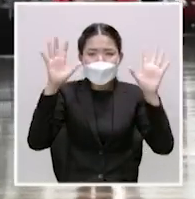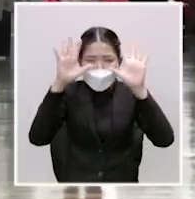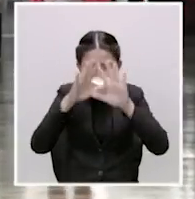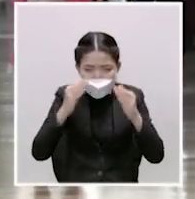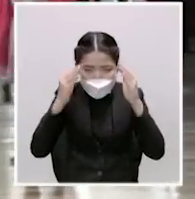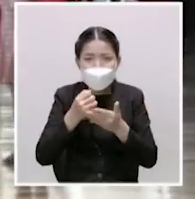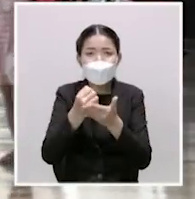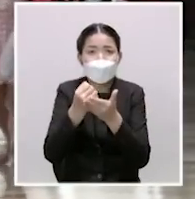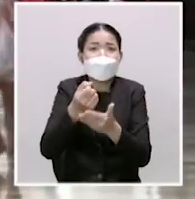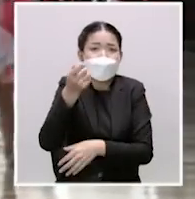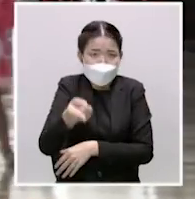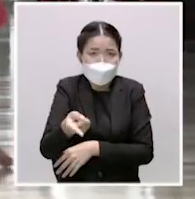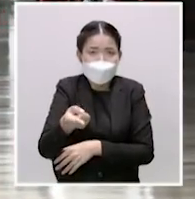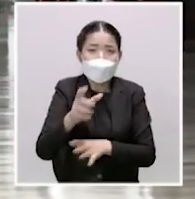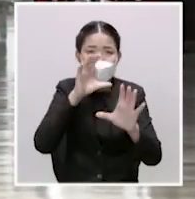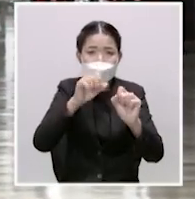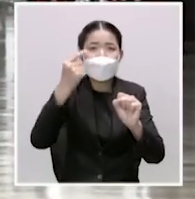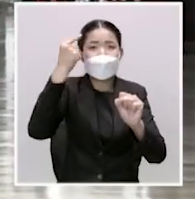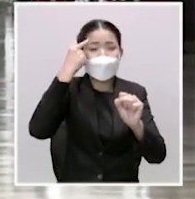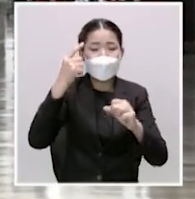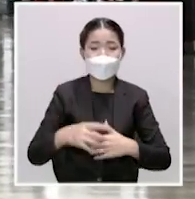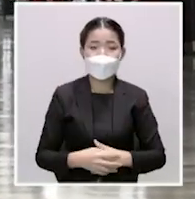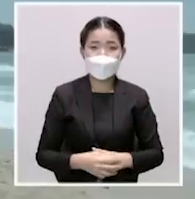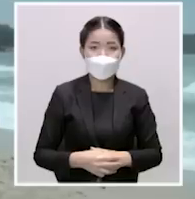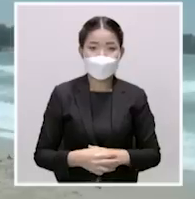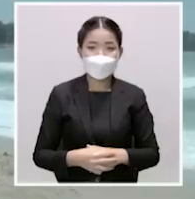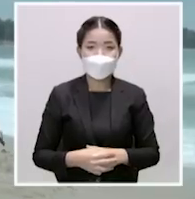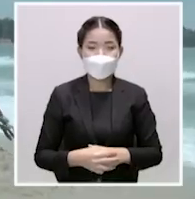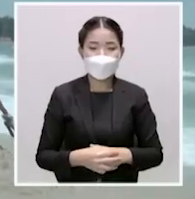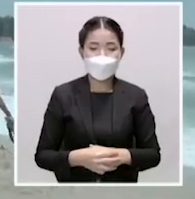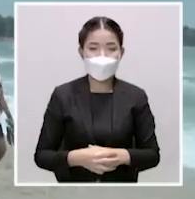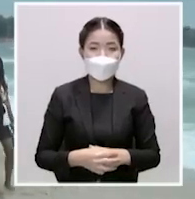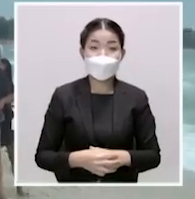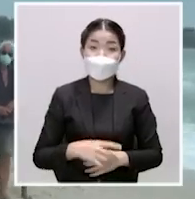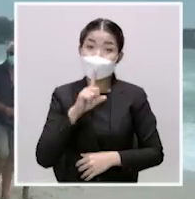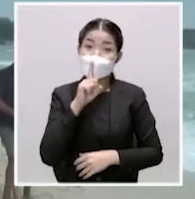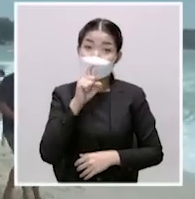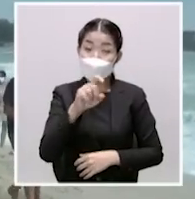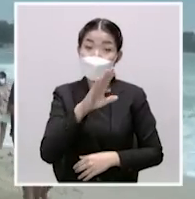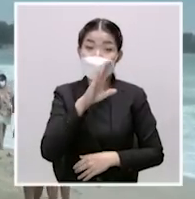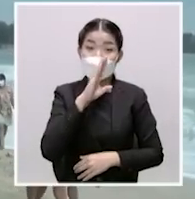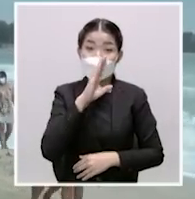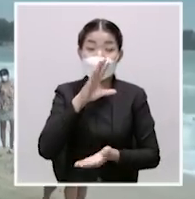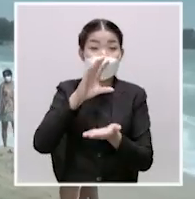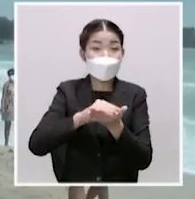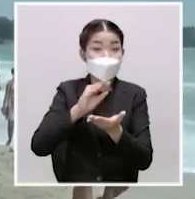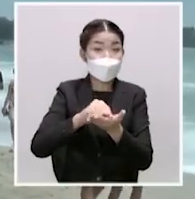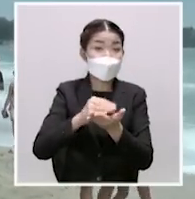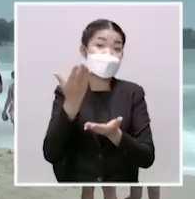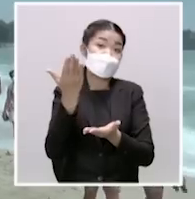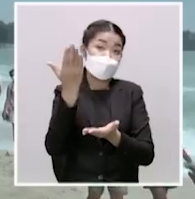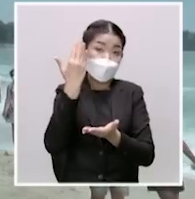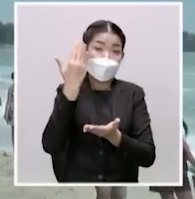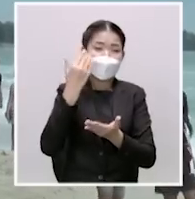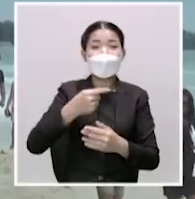ดินหน้าได้ครับควบคุมนะครับ ค่ะคุณชำนาญคะถ้าเราย้อนไปดูข้อมูลก่อนหน้านี้นะค